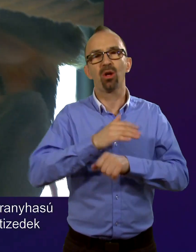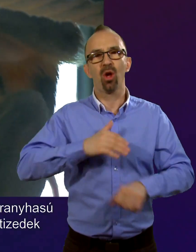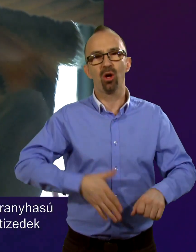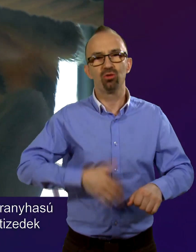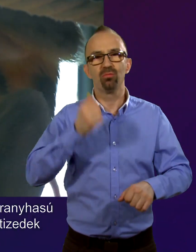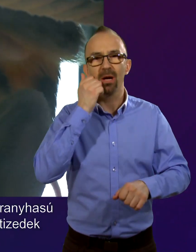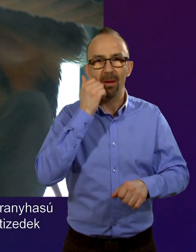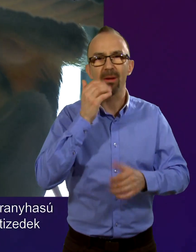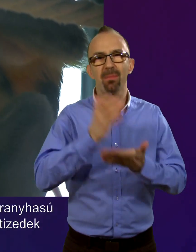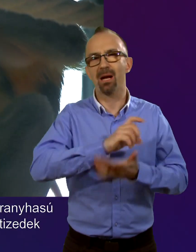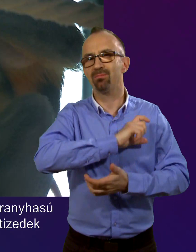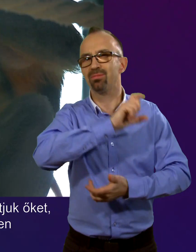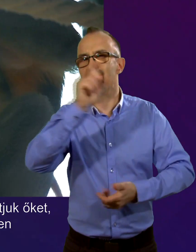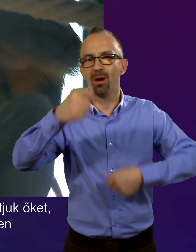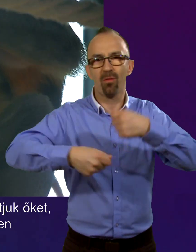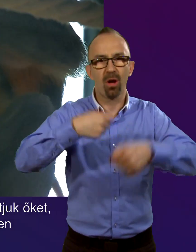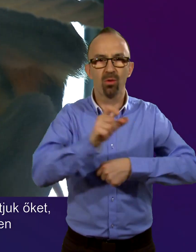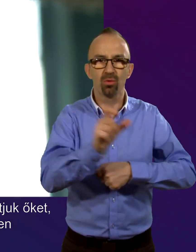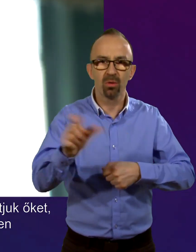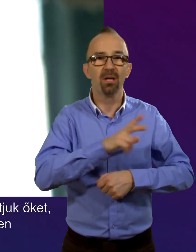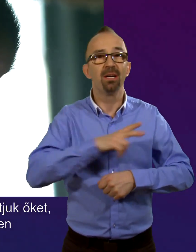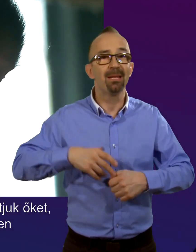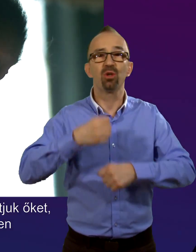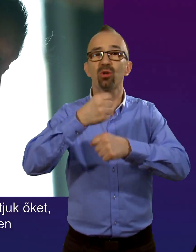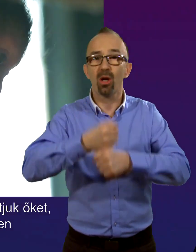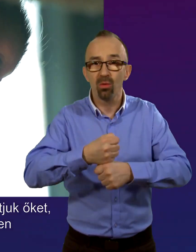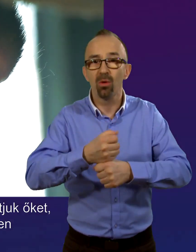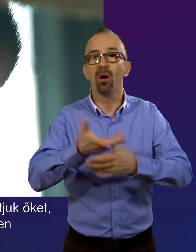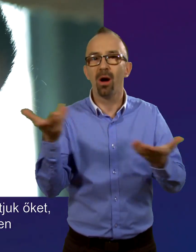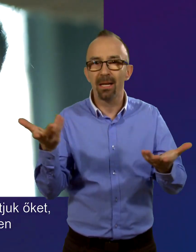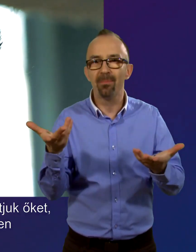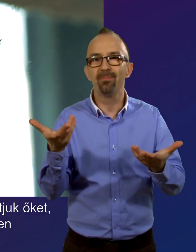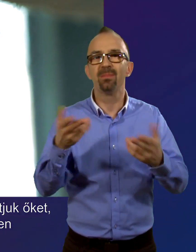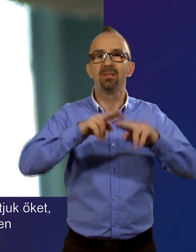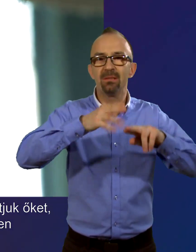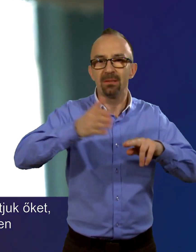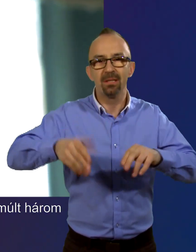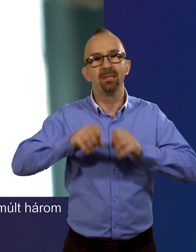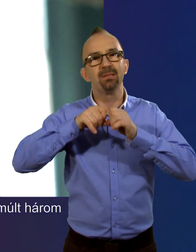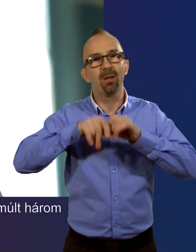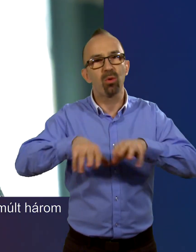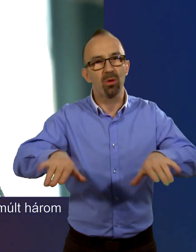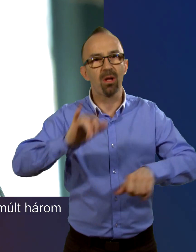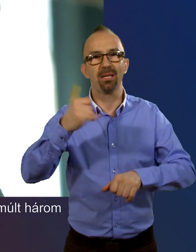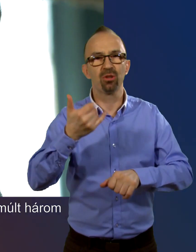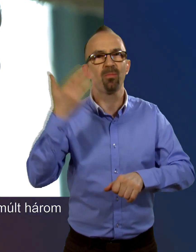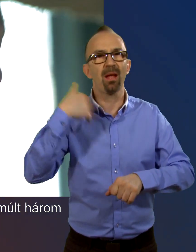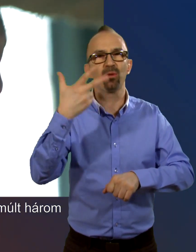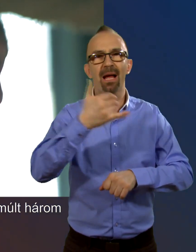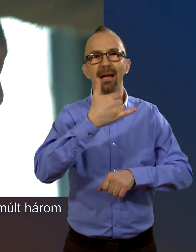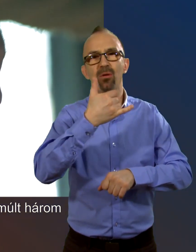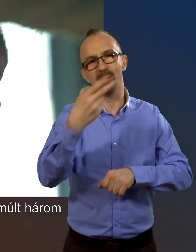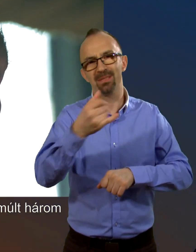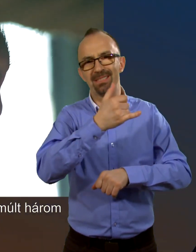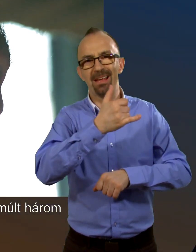aranyhasú mangábékkal már hosszú-hosszú évtizedek óta foglalkozunk, és nem csak hogy tartjuk őket, hanem a múltban is rendszeresen szaporodtak. Úgyhogy ha mondjuk az elmúlt